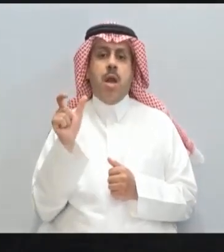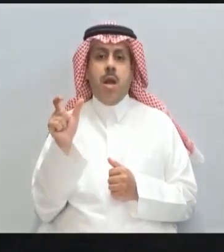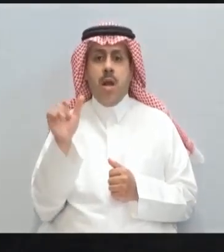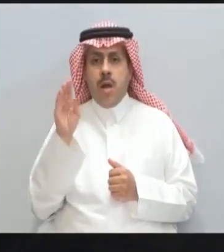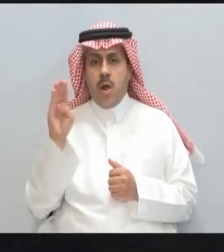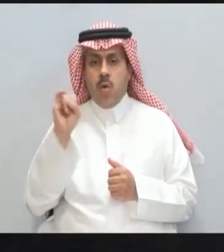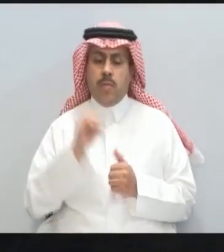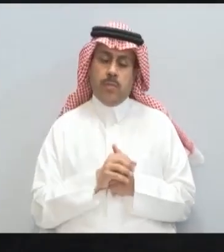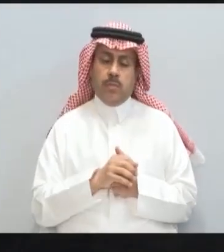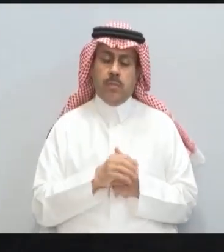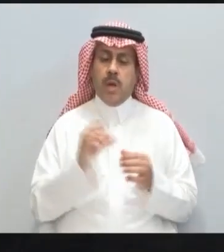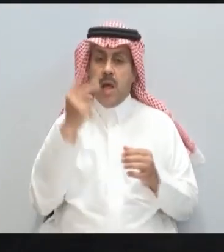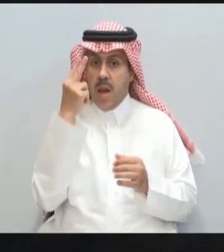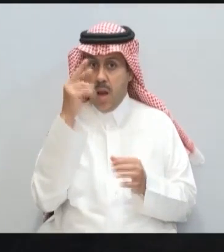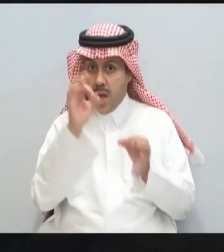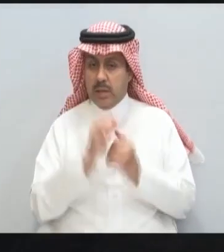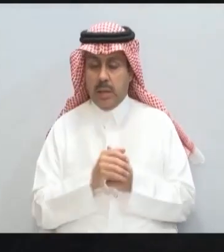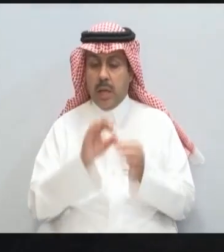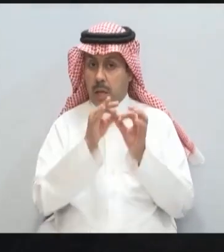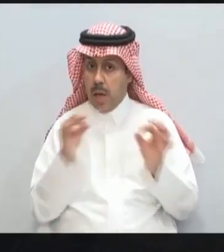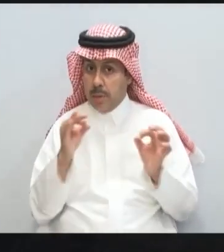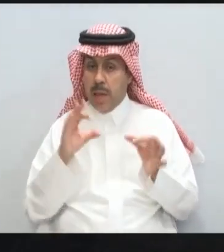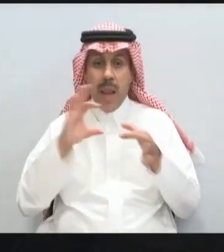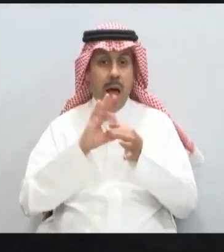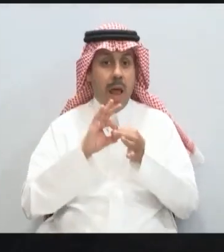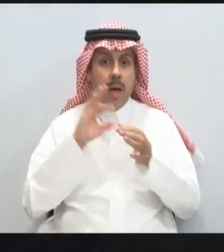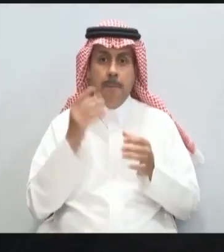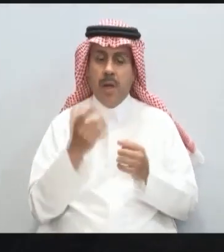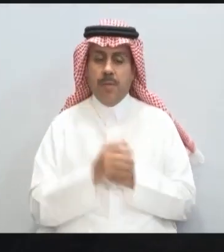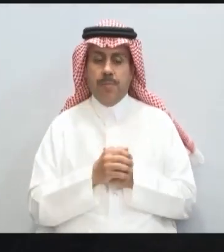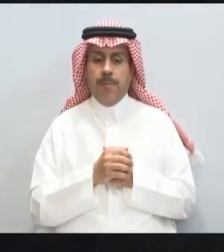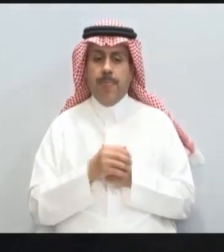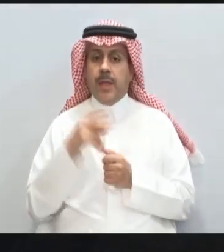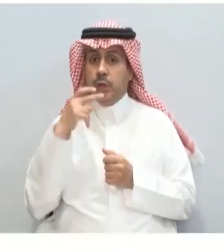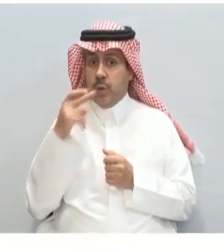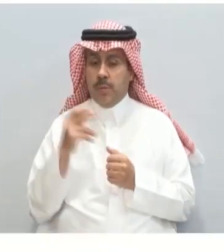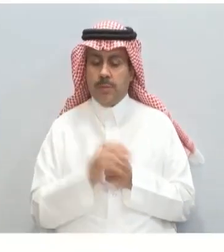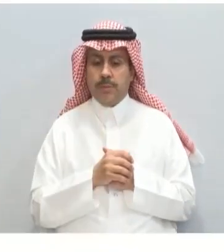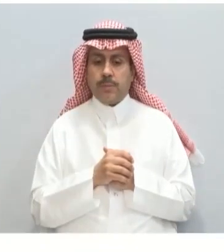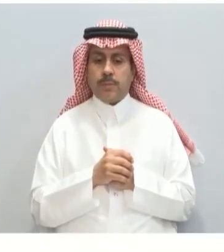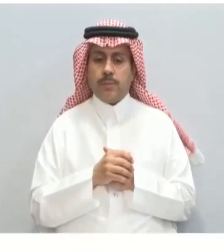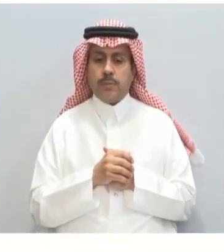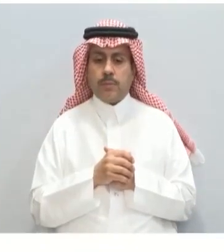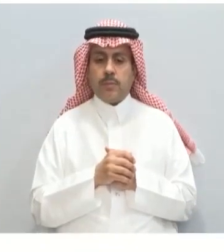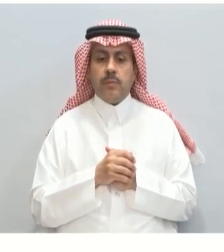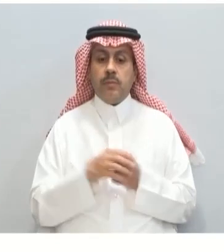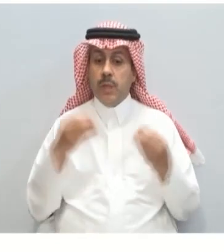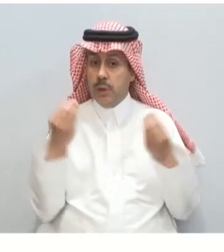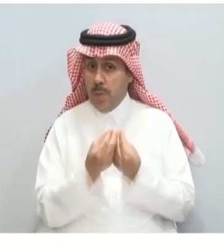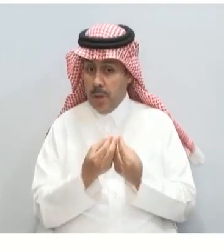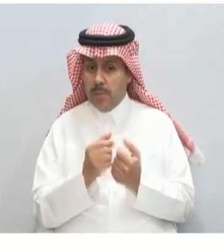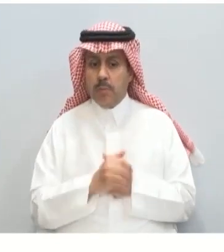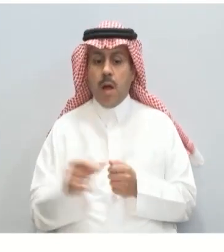ونظر حتى نرى الرابط والجامع بين الايتين الجواب كما لا يخفى ايها الطلاب والطالبات